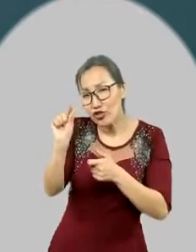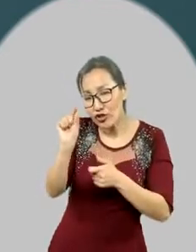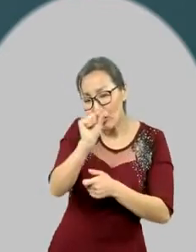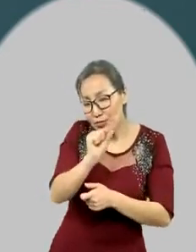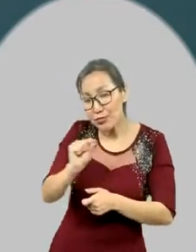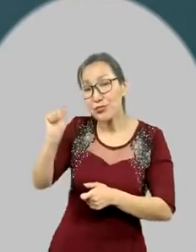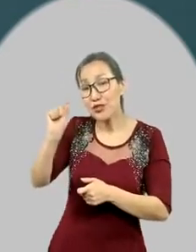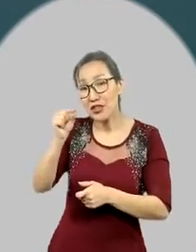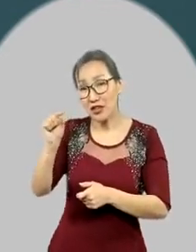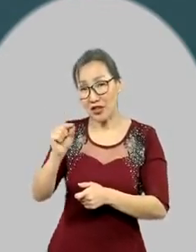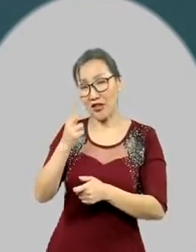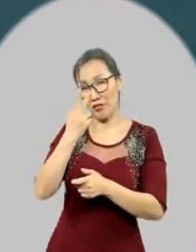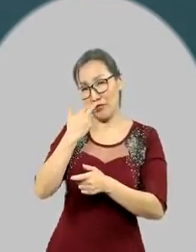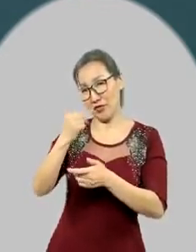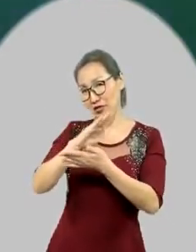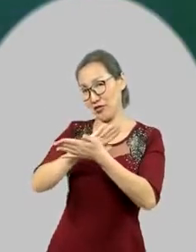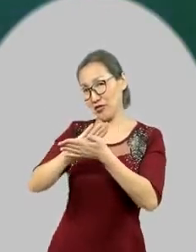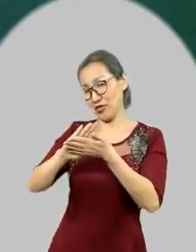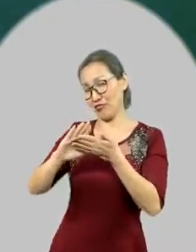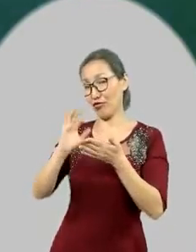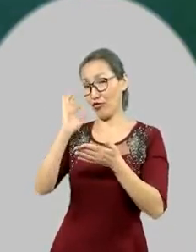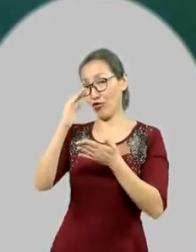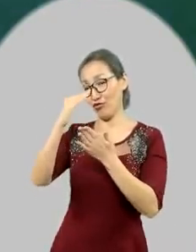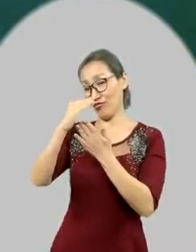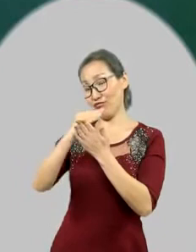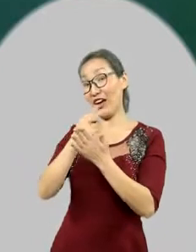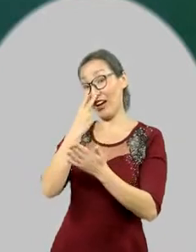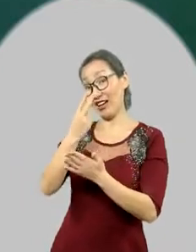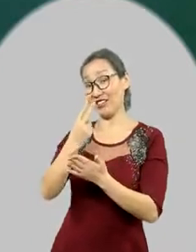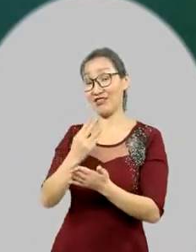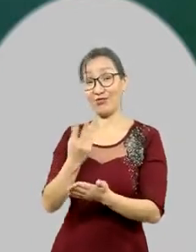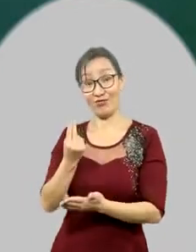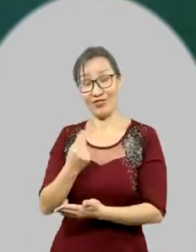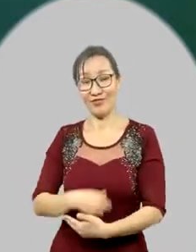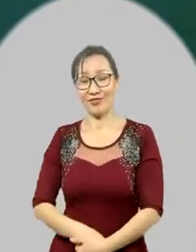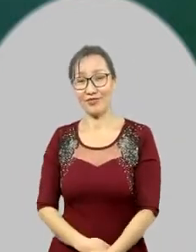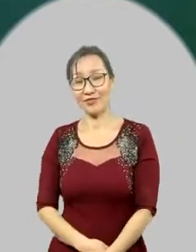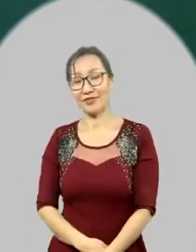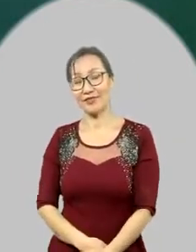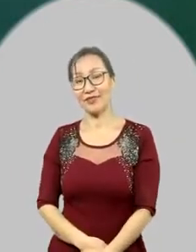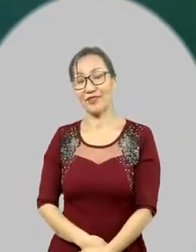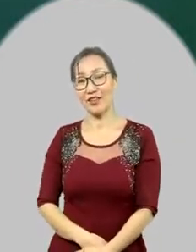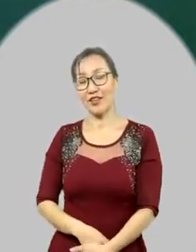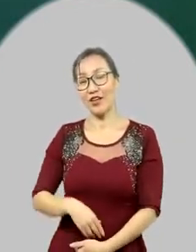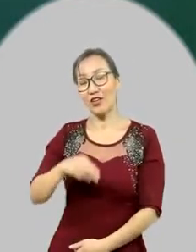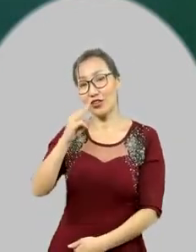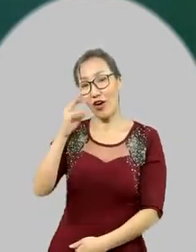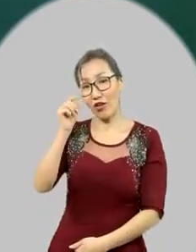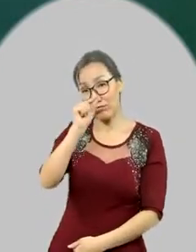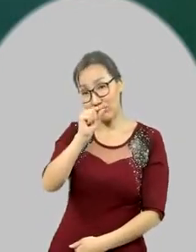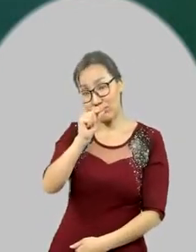жижигхэн бичсэн байх ёстой. Энгүүл бидний бичиглэл маань эмгэцэгцтэй цэвэрхэн харагдана. За дараагийн тоо